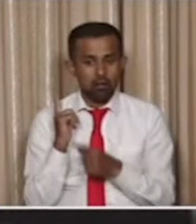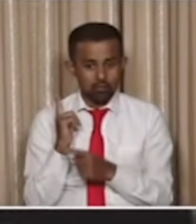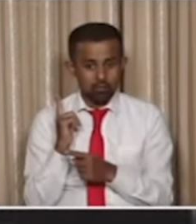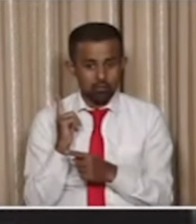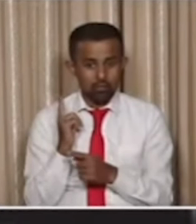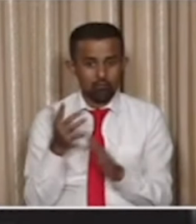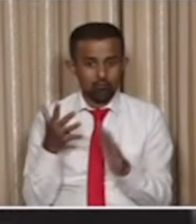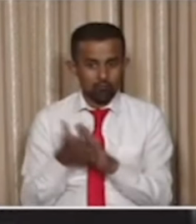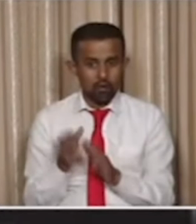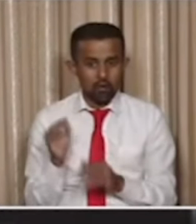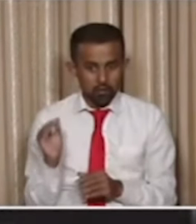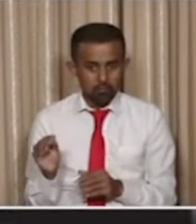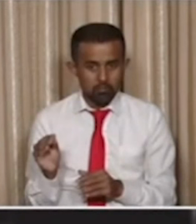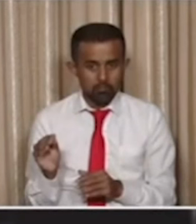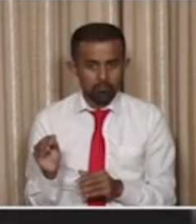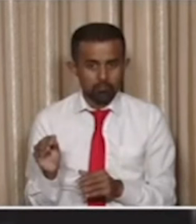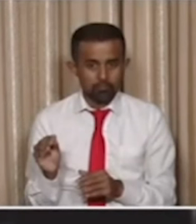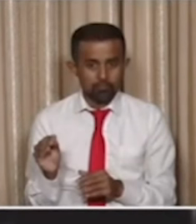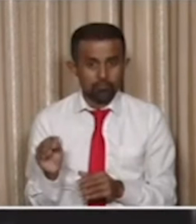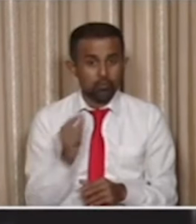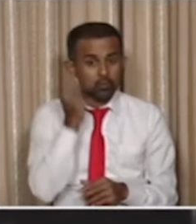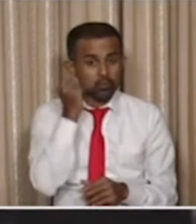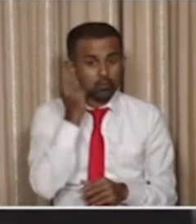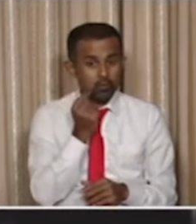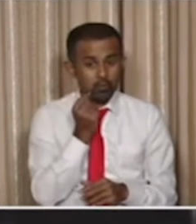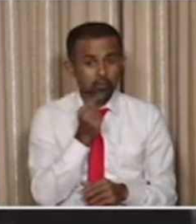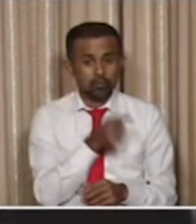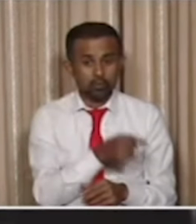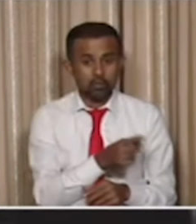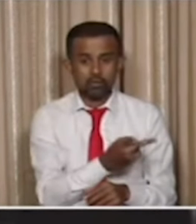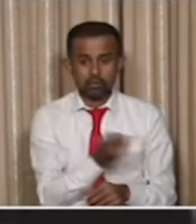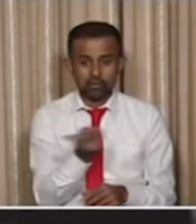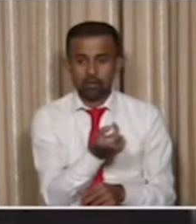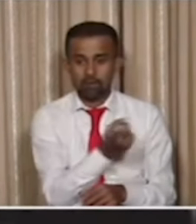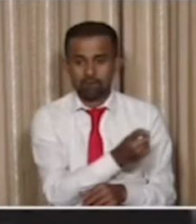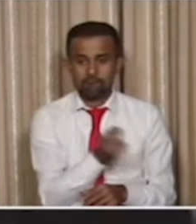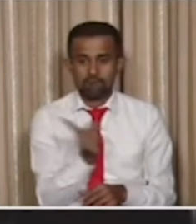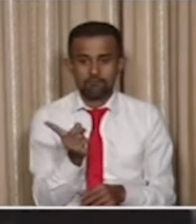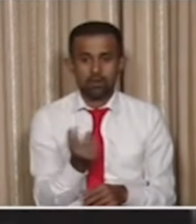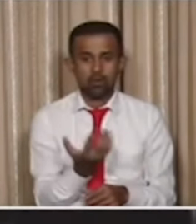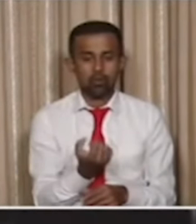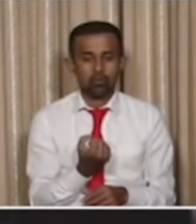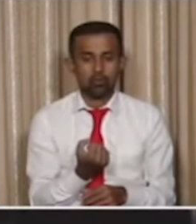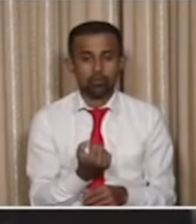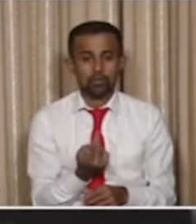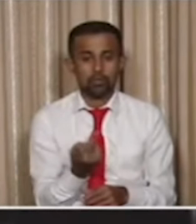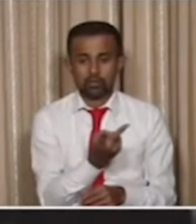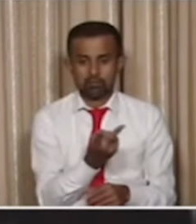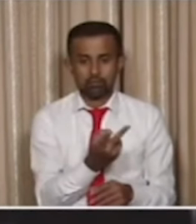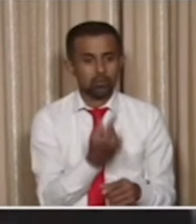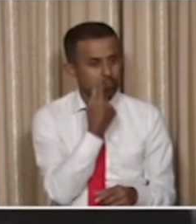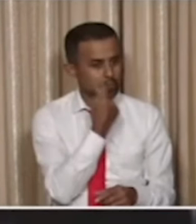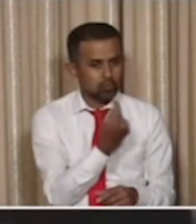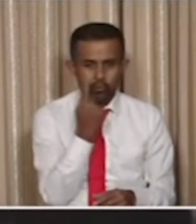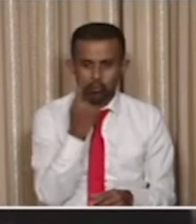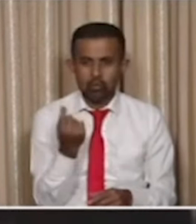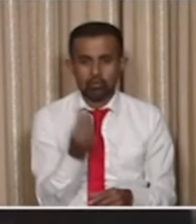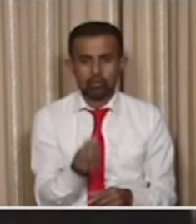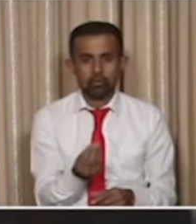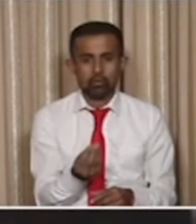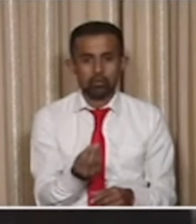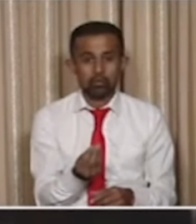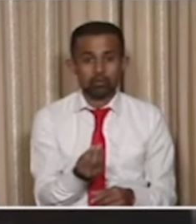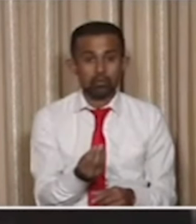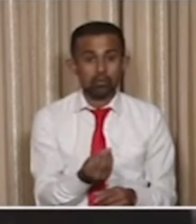යම් වරදක් කරනවා ඒකටයි ත්‍රස්තවාදියා කරපු දෙයටයි දෙකටම දඬුවම් කරන්න ඕනි එක්කෝ දෙපැත්තටම සමාව දෙන්න ඕනි දොන්නම්